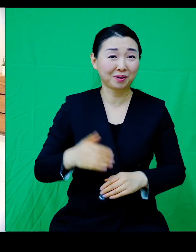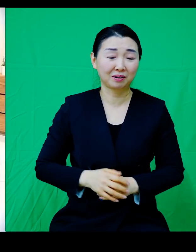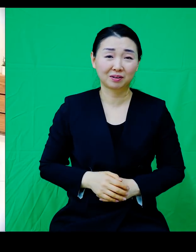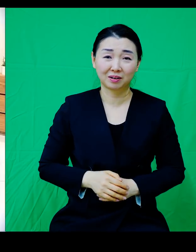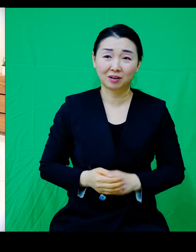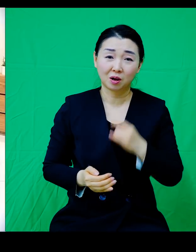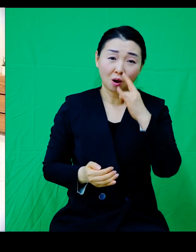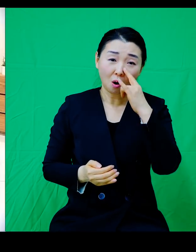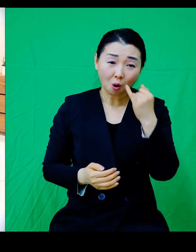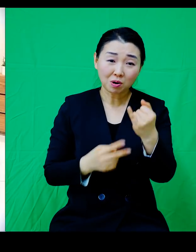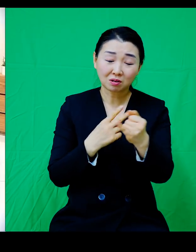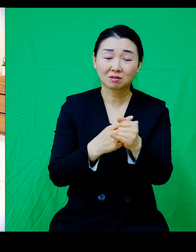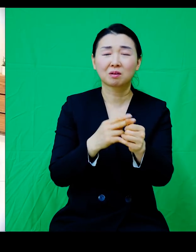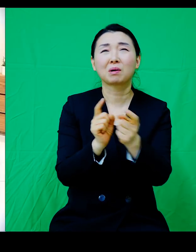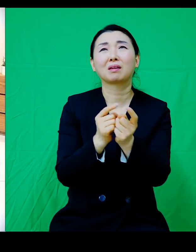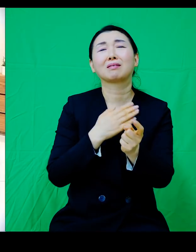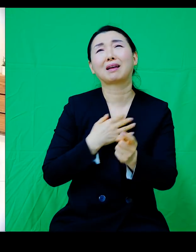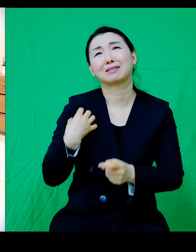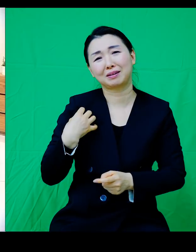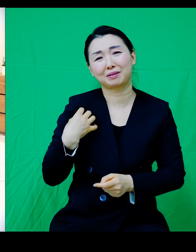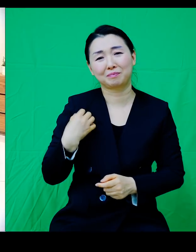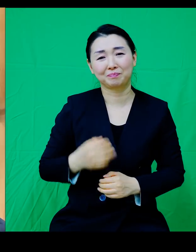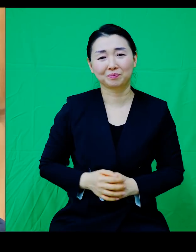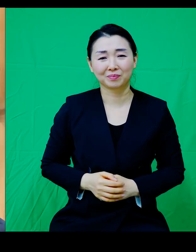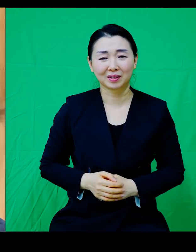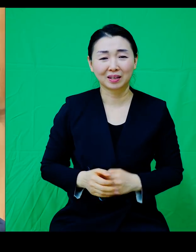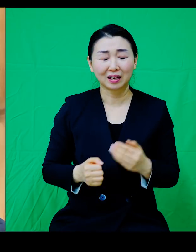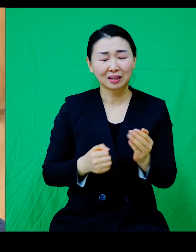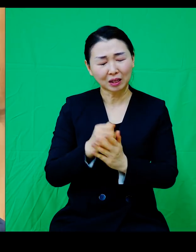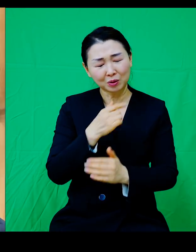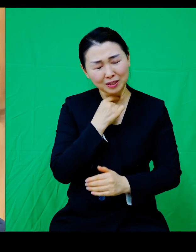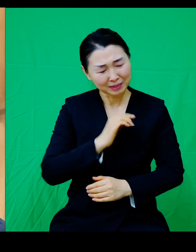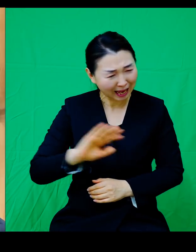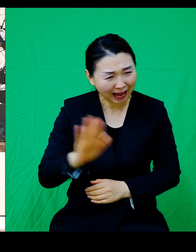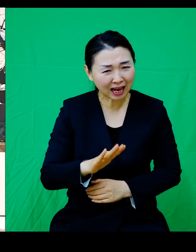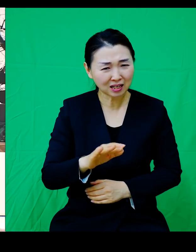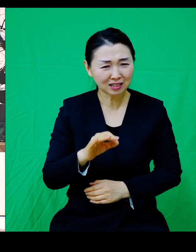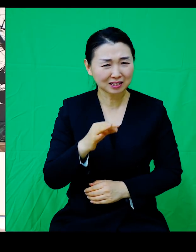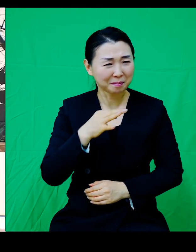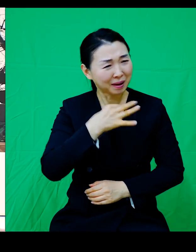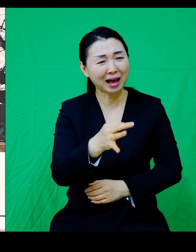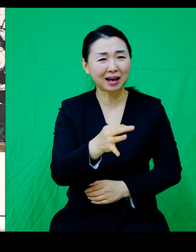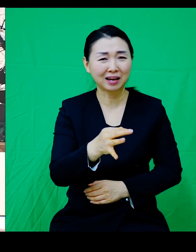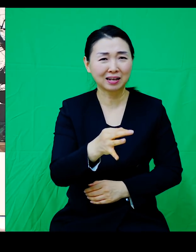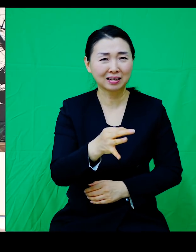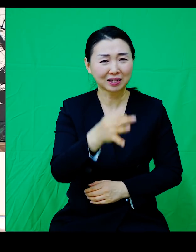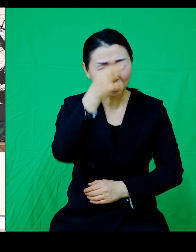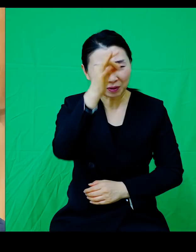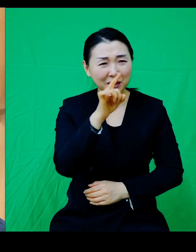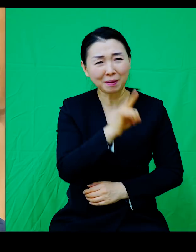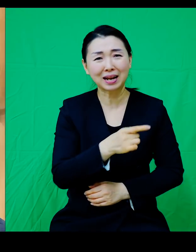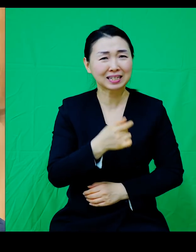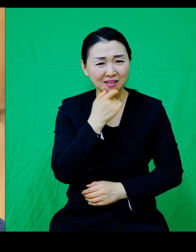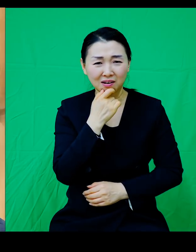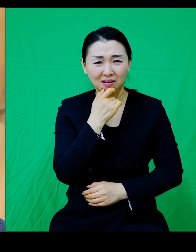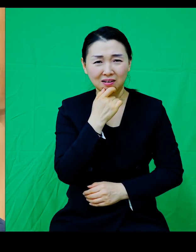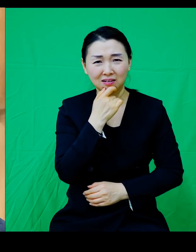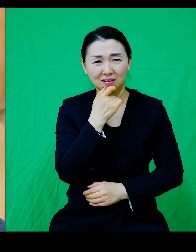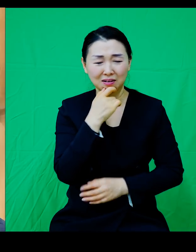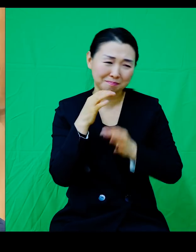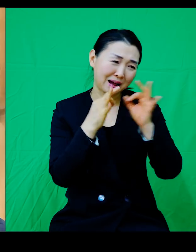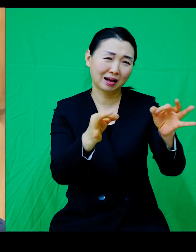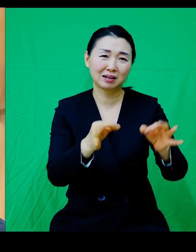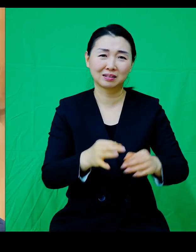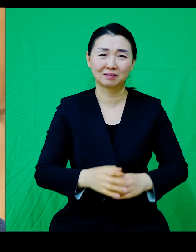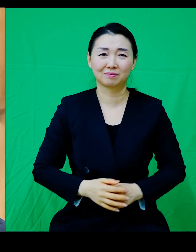네. 정작 엄마들이랑 선생님 만나는 건 이제 저니까. 그래서 나도 안 그러고 싶다고! 막 이러면서 나도 미안하다고 하기 싫다고! 막